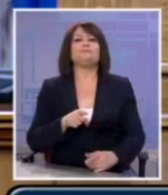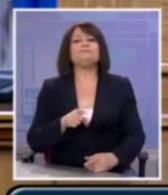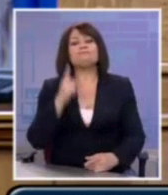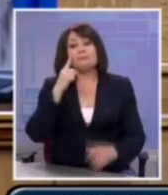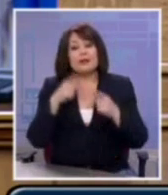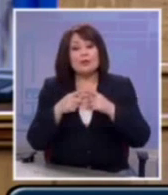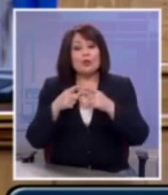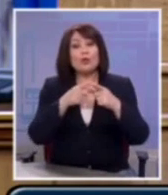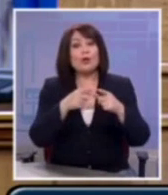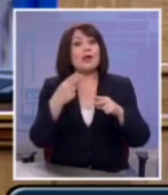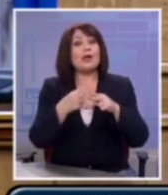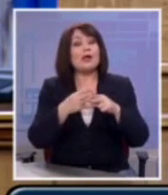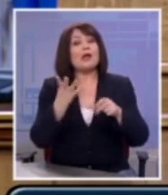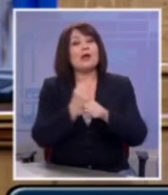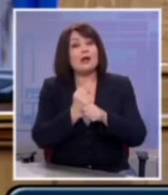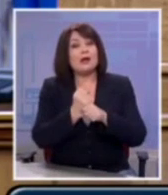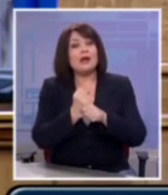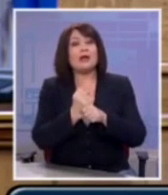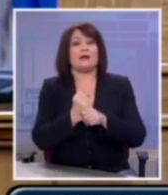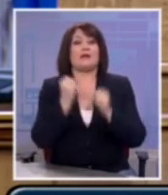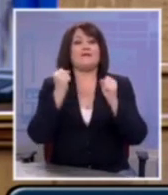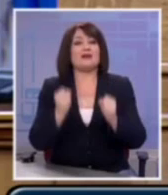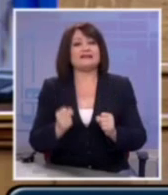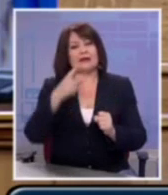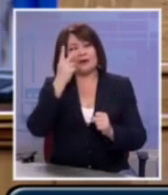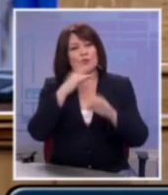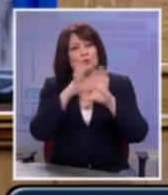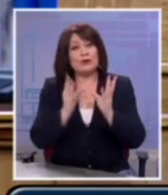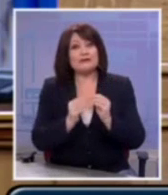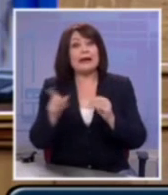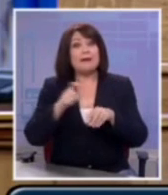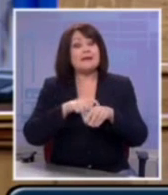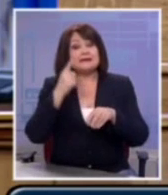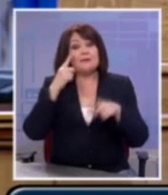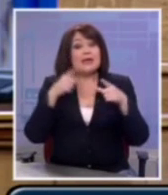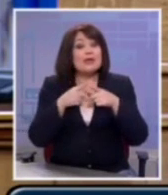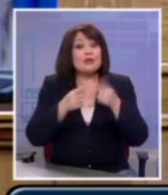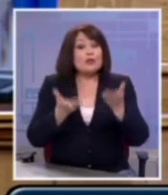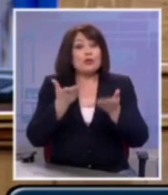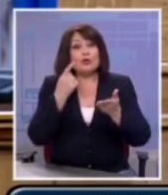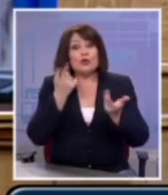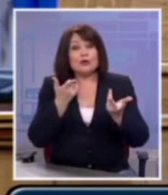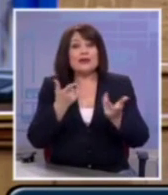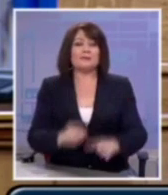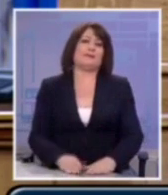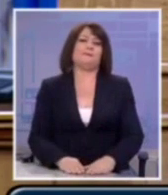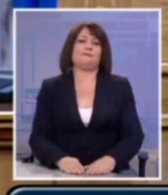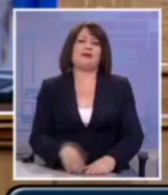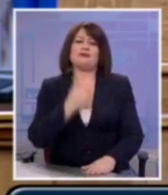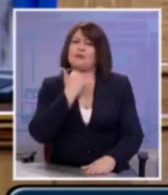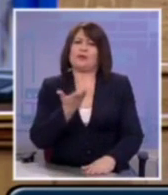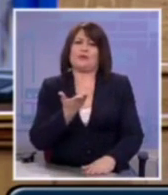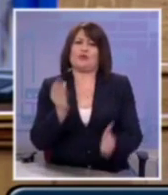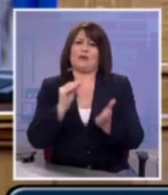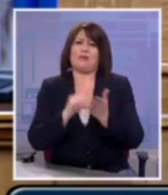αξίες, τα κεκτημένα και τα θεμελιωμένα, τα αδιαμφισβήτητα και τα